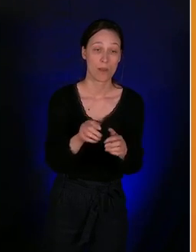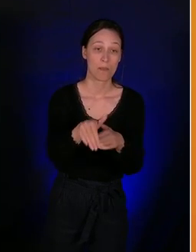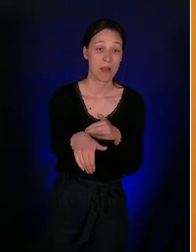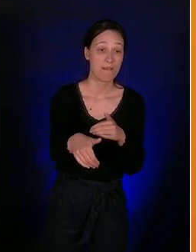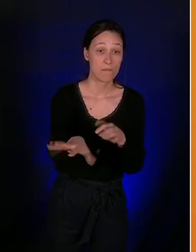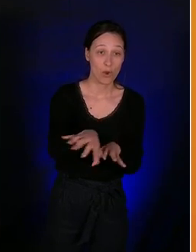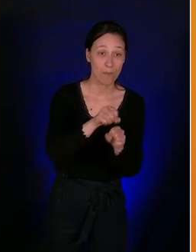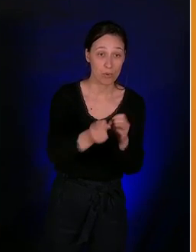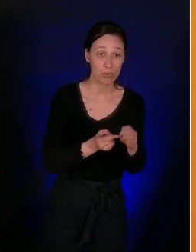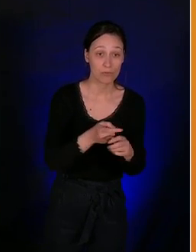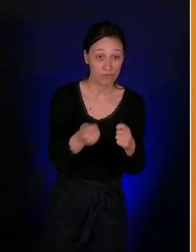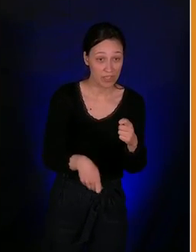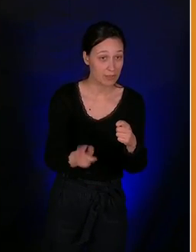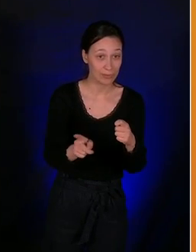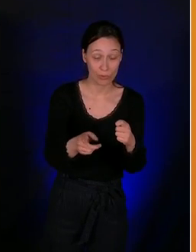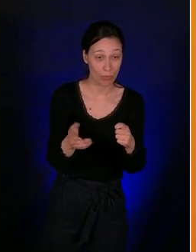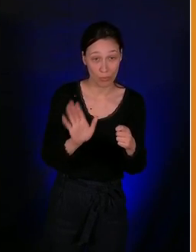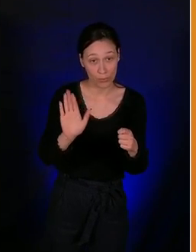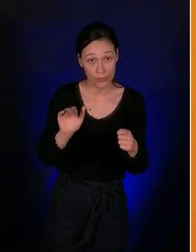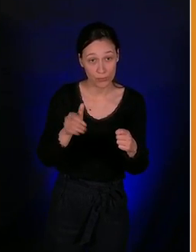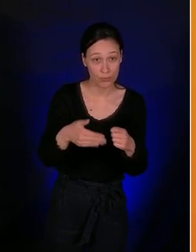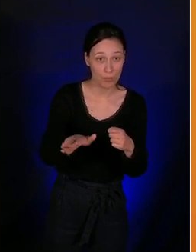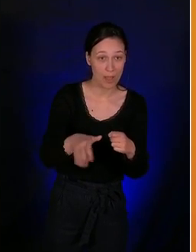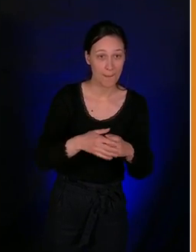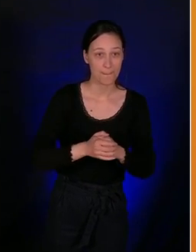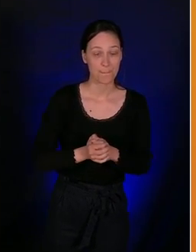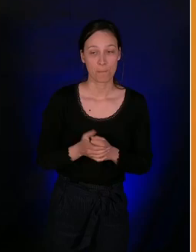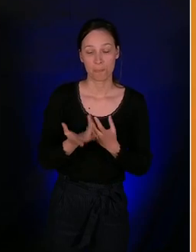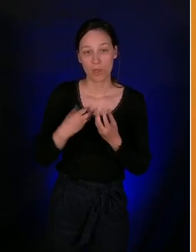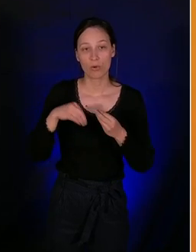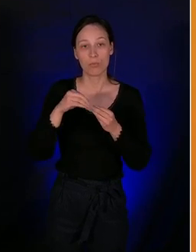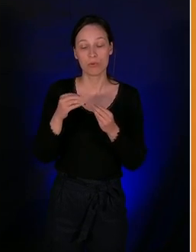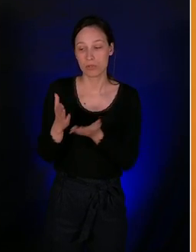même assez compliqué. Puis bien sûr, les salaires qui sont quand même